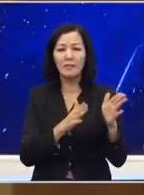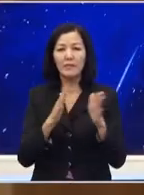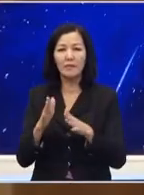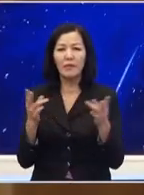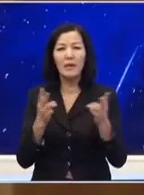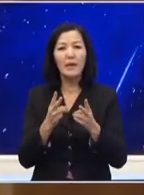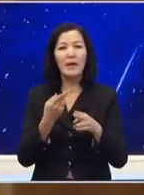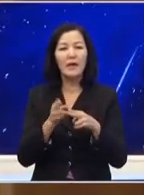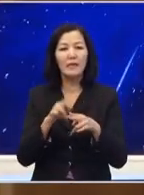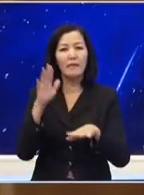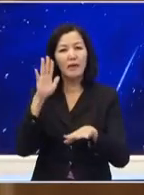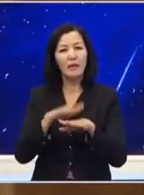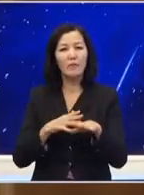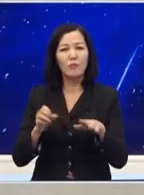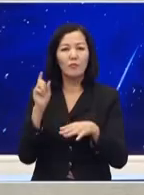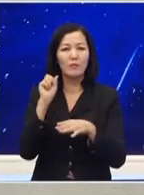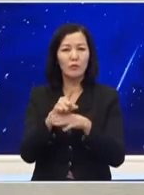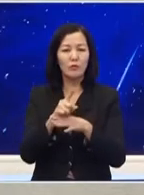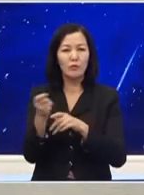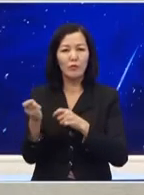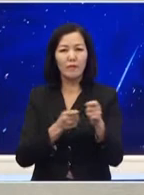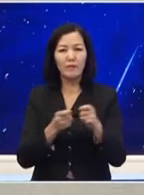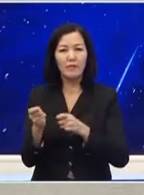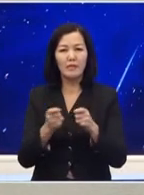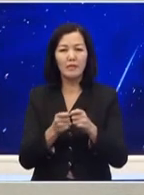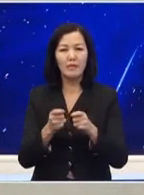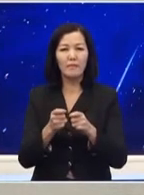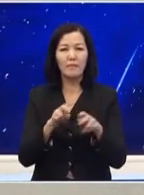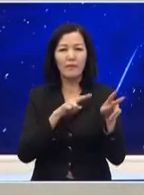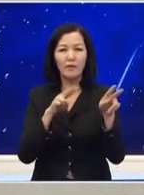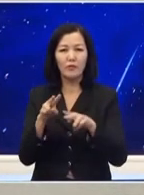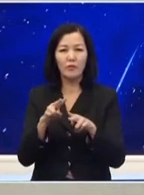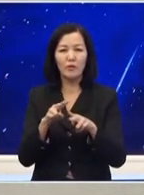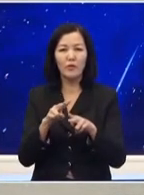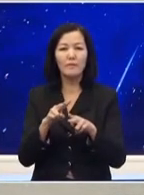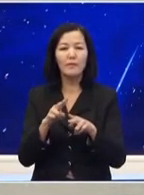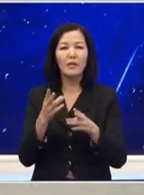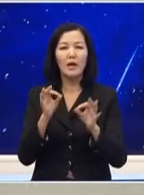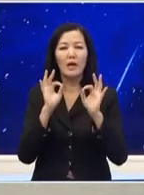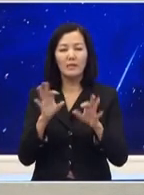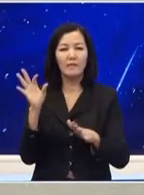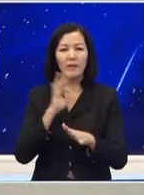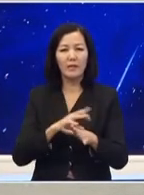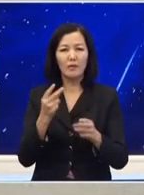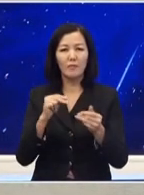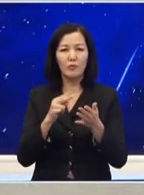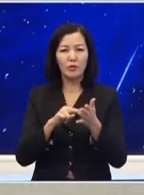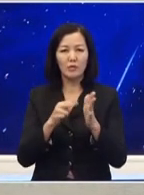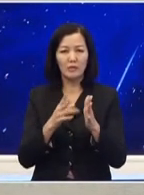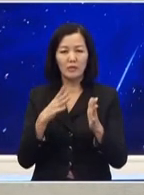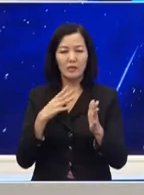основе. Помимо этого, акимом области поручил руководителям управления держать на контроле освоение бюджетных